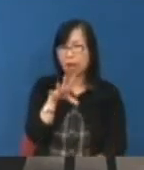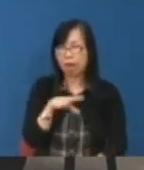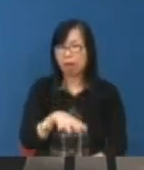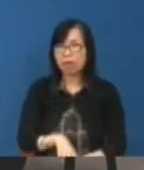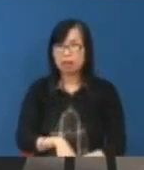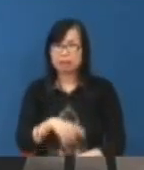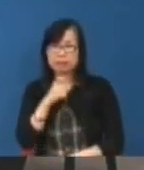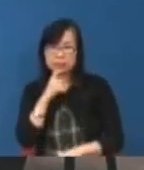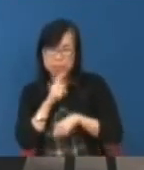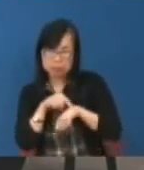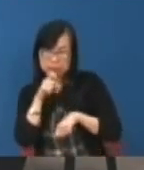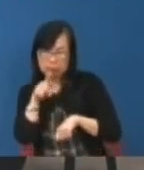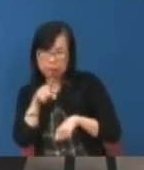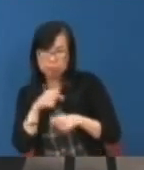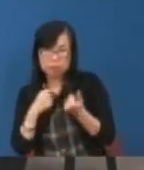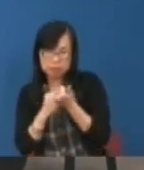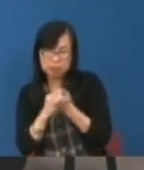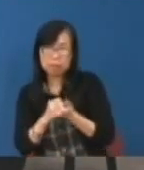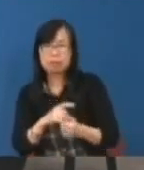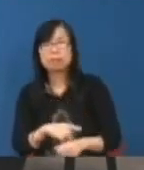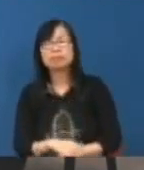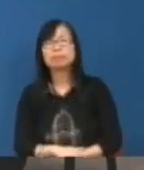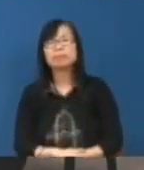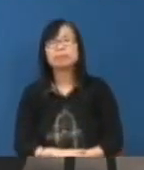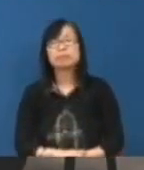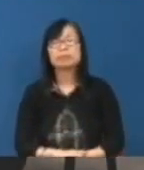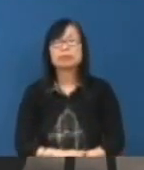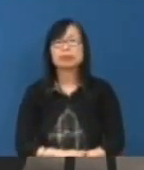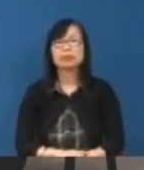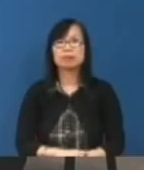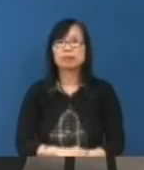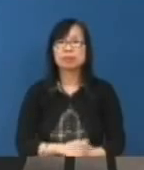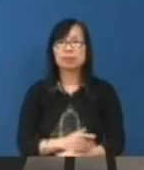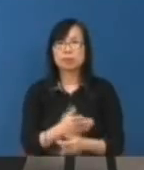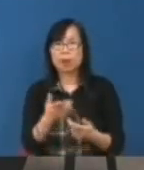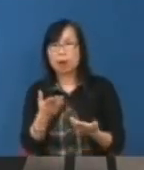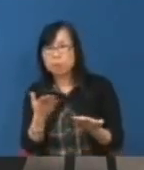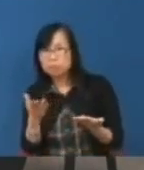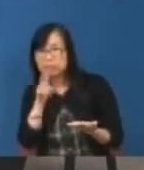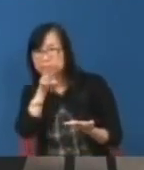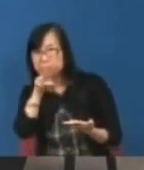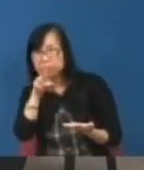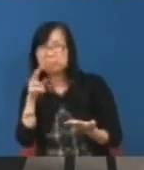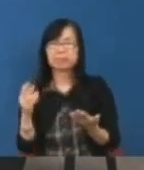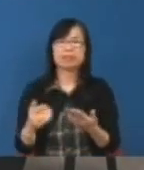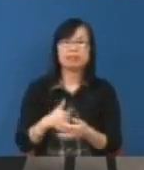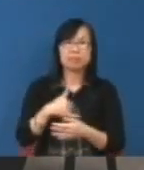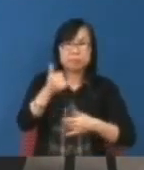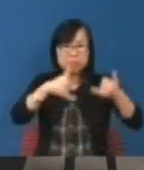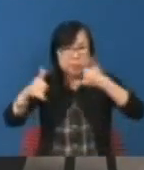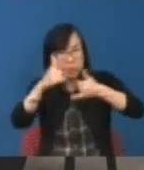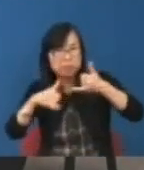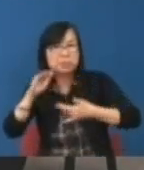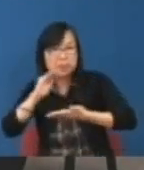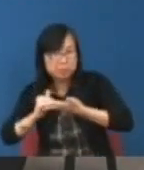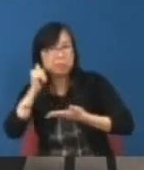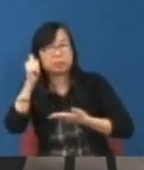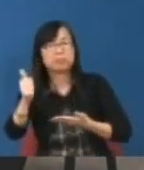水，得閒又支持我，即是大家即是看這齣戲都挺好看的，其實每一齣